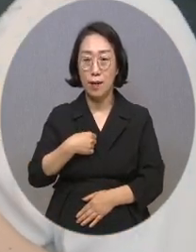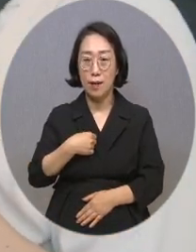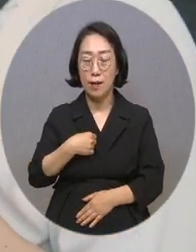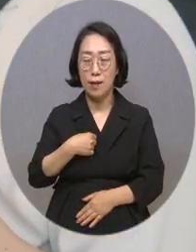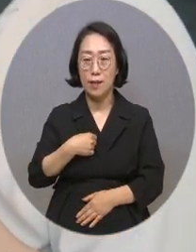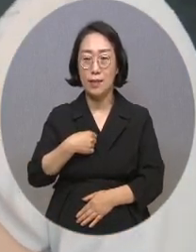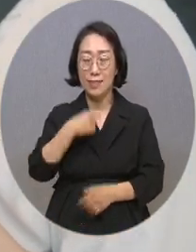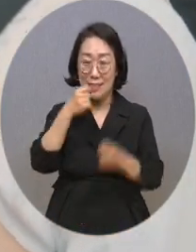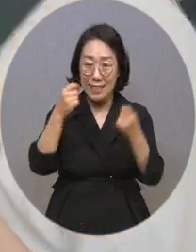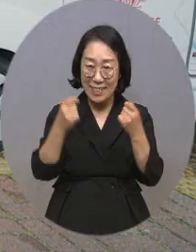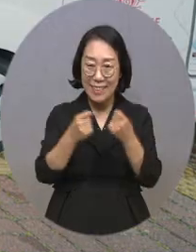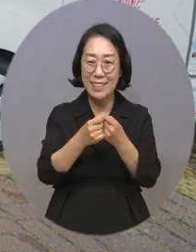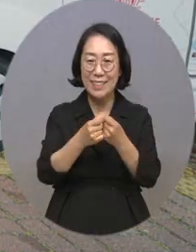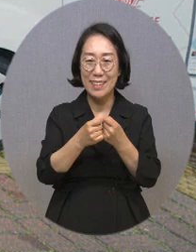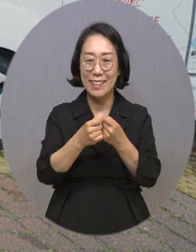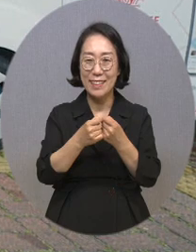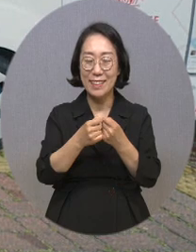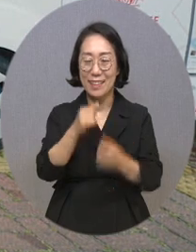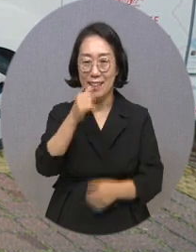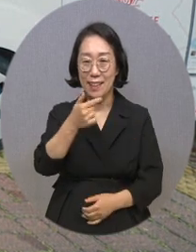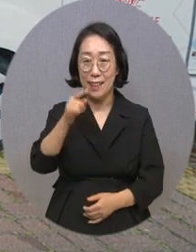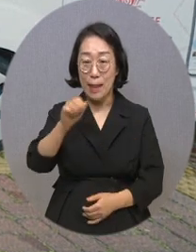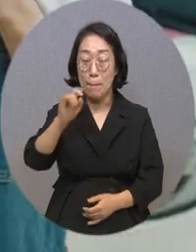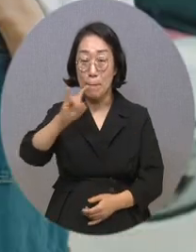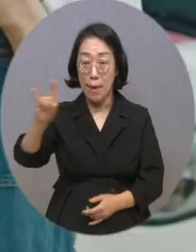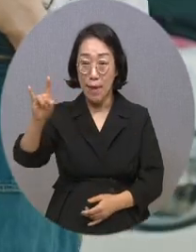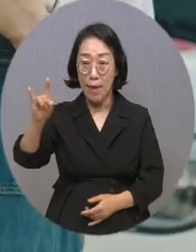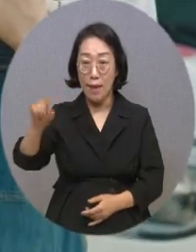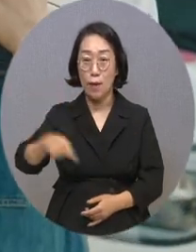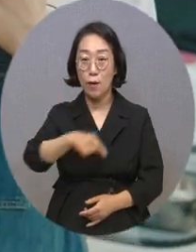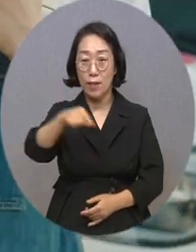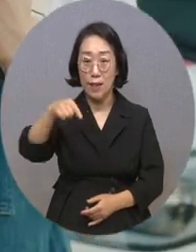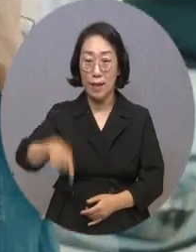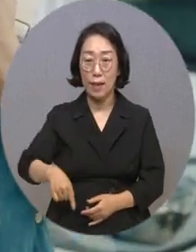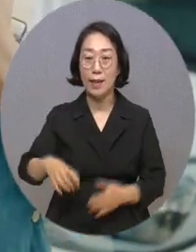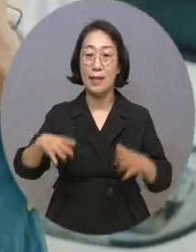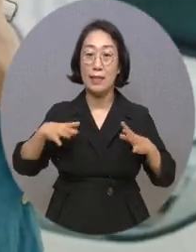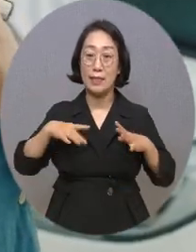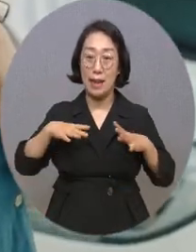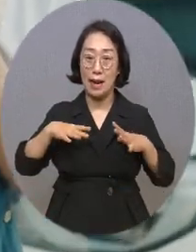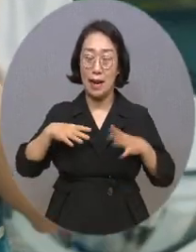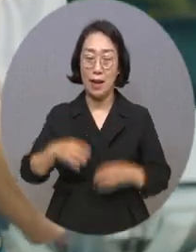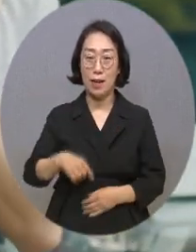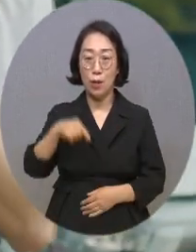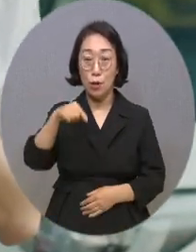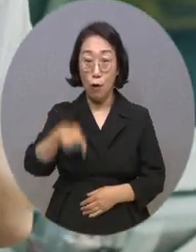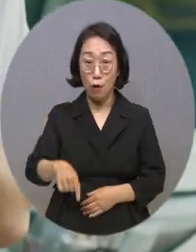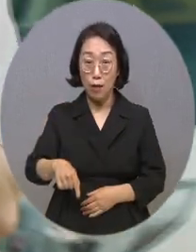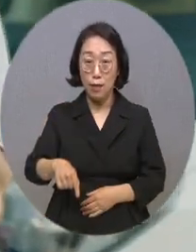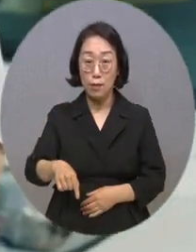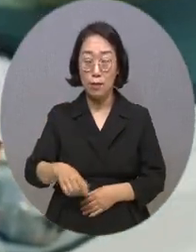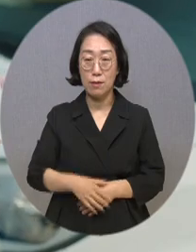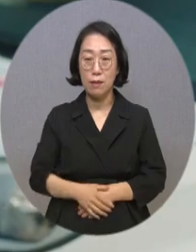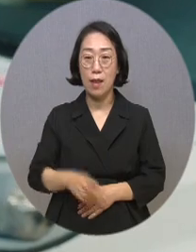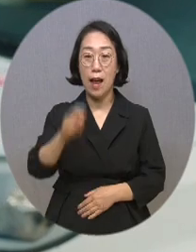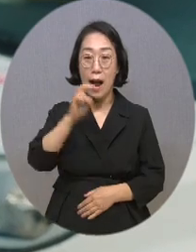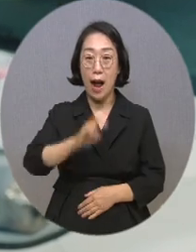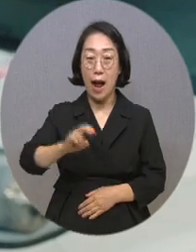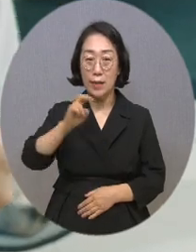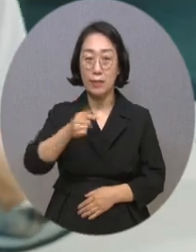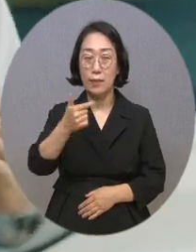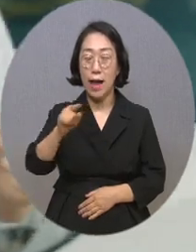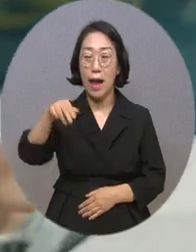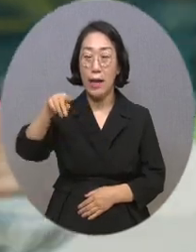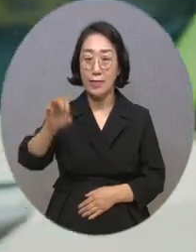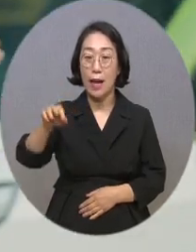인연이 또 있으신 분입니다. 어허. 남해군의 자랑. 자랑이요? 남해군을 벌떡 일으킬. 벌떡 일으켜요? 가수 나상도